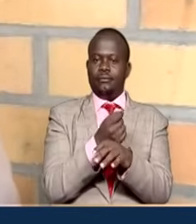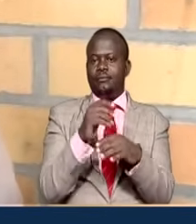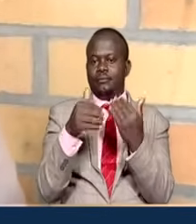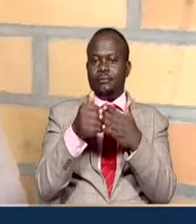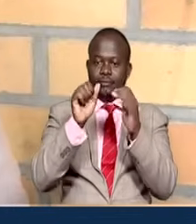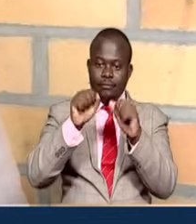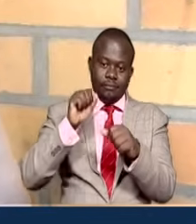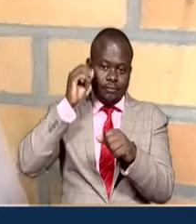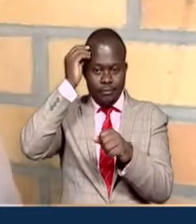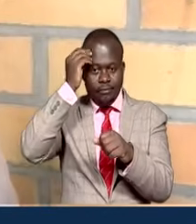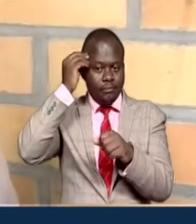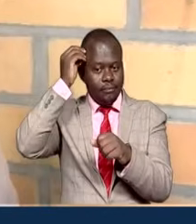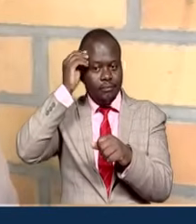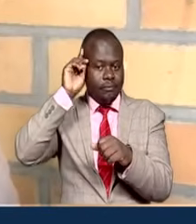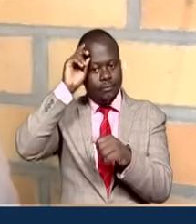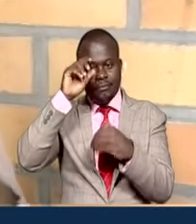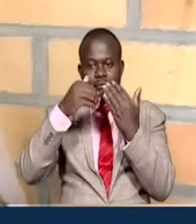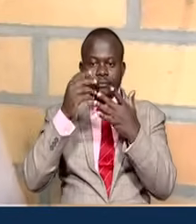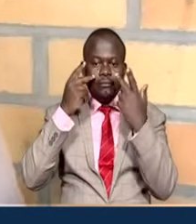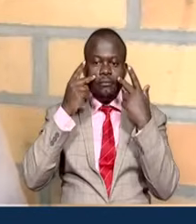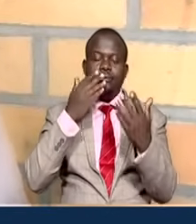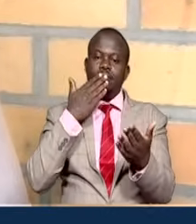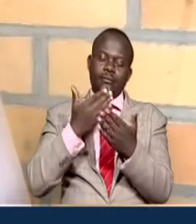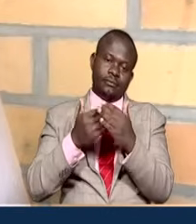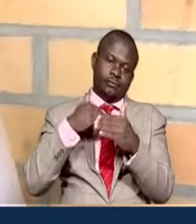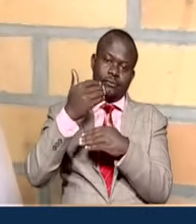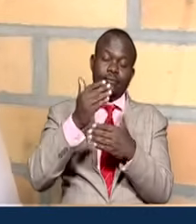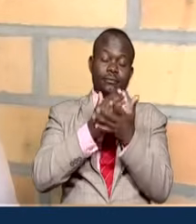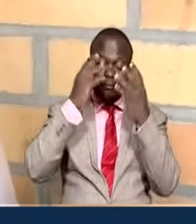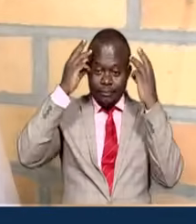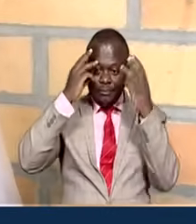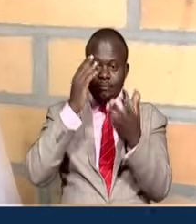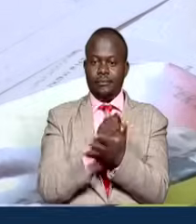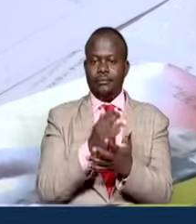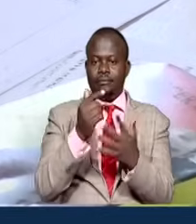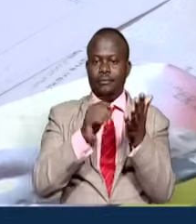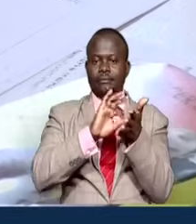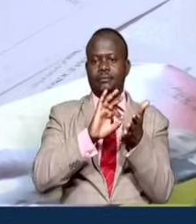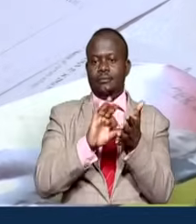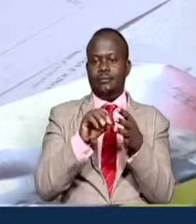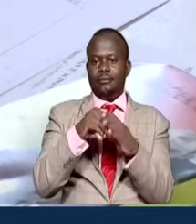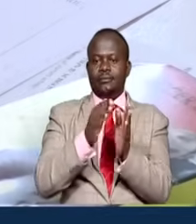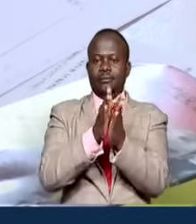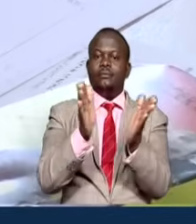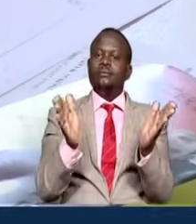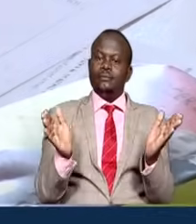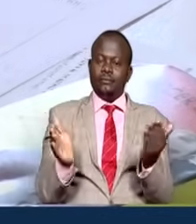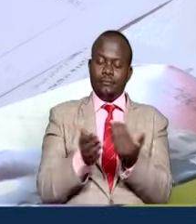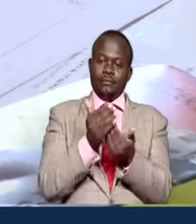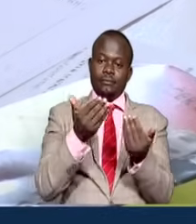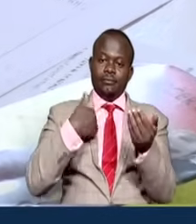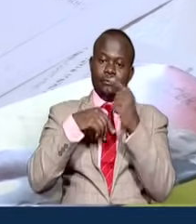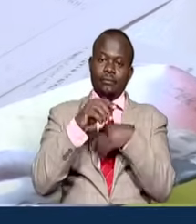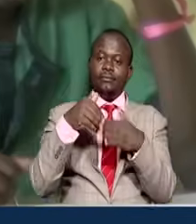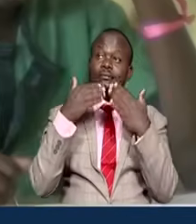akabasha gutekereza, akareba neza, agashira impungenge z'ibyo yandika. Muri rusange abarera abana bafite ubumuga